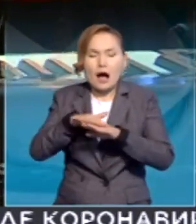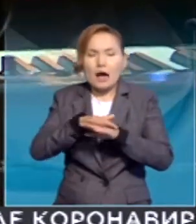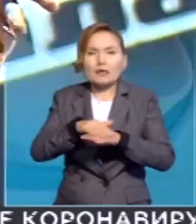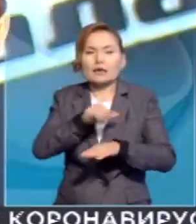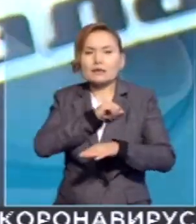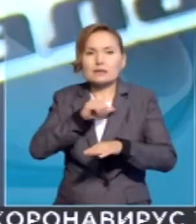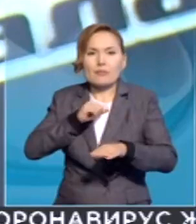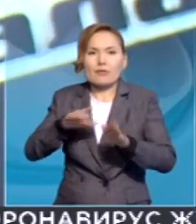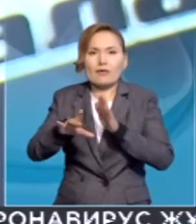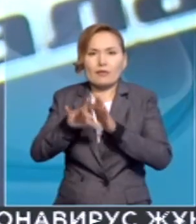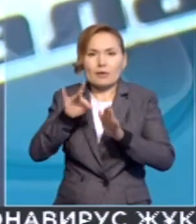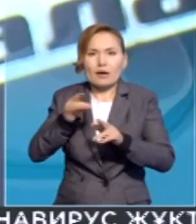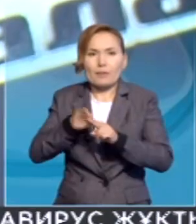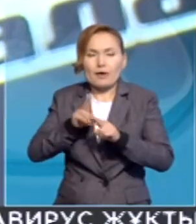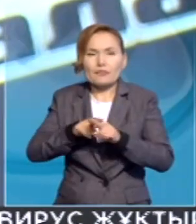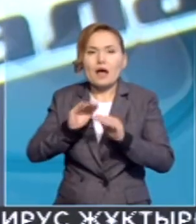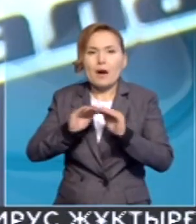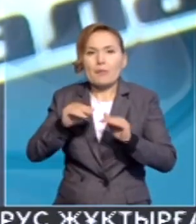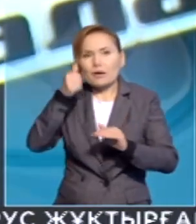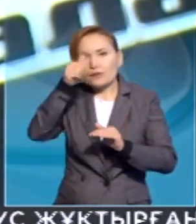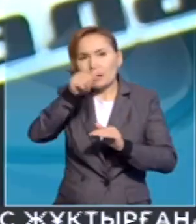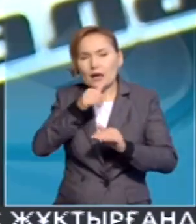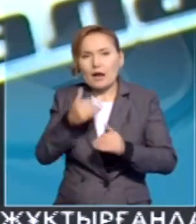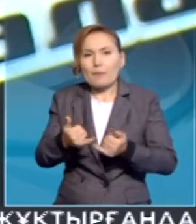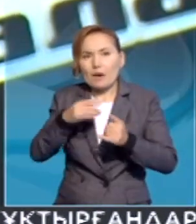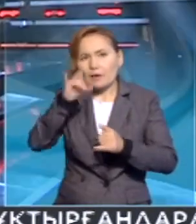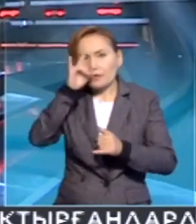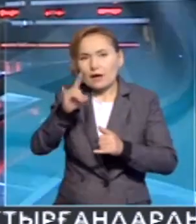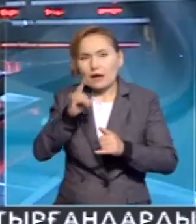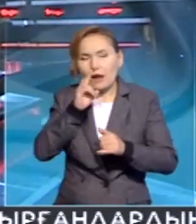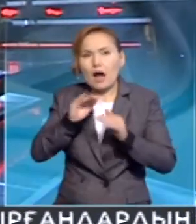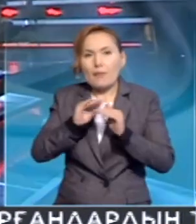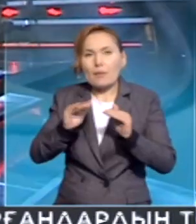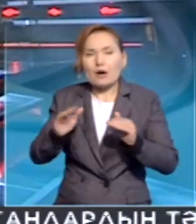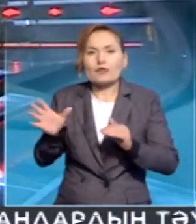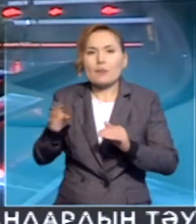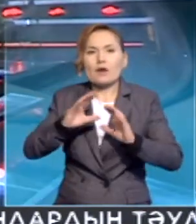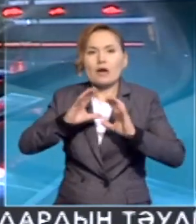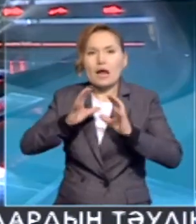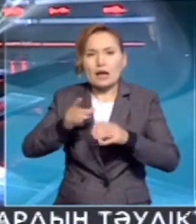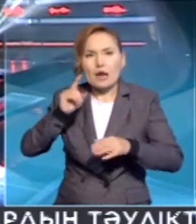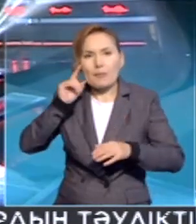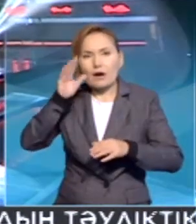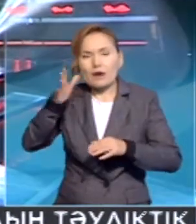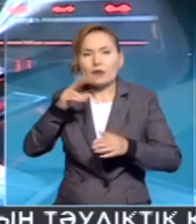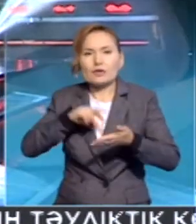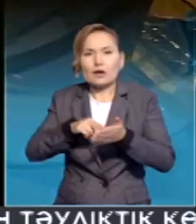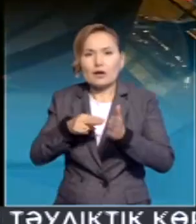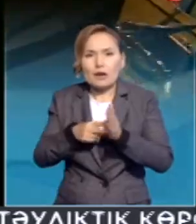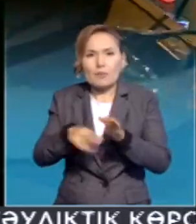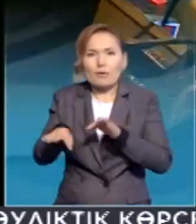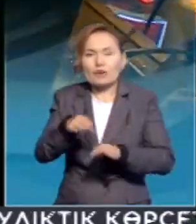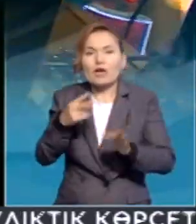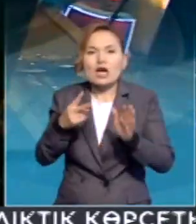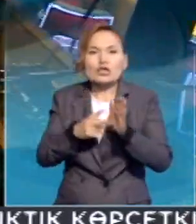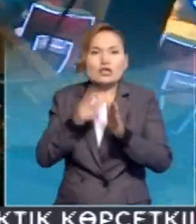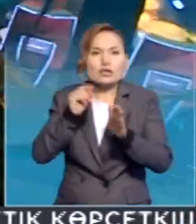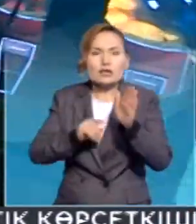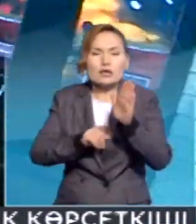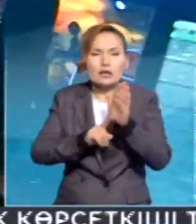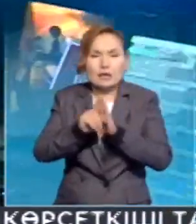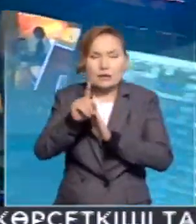беру арқылы таңдайды. Балалар жылы аясында еліміздің дарынды балаларын бүкіл әлемге танытуды мақсат еткен жобаға 7 жастан 14 жасқа